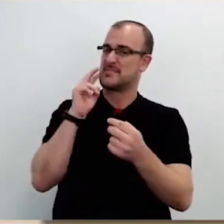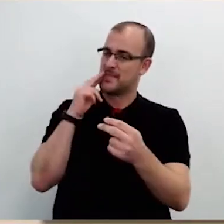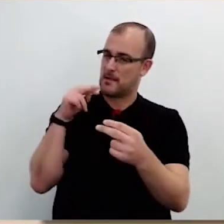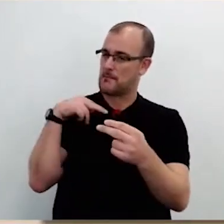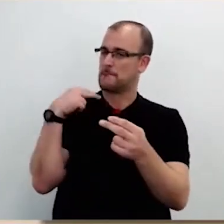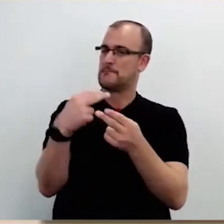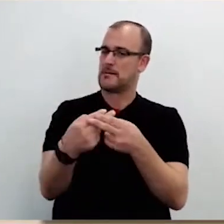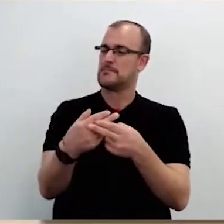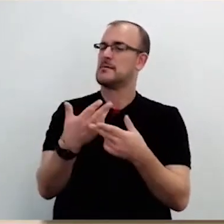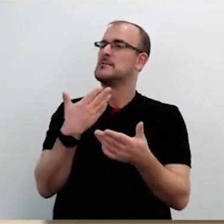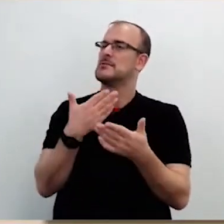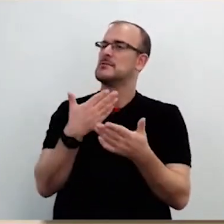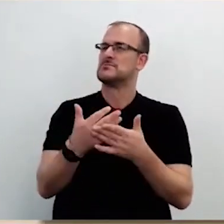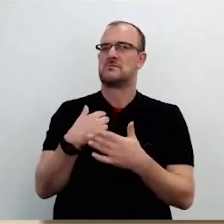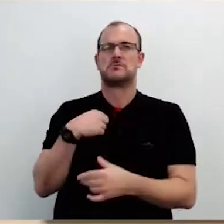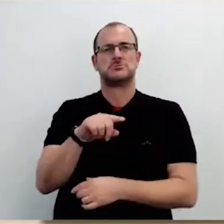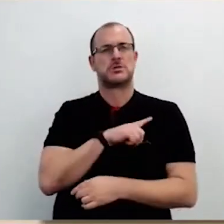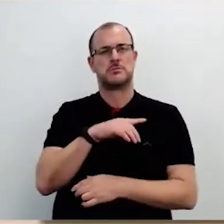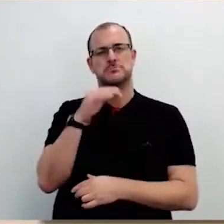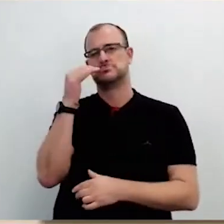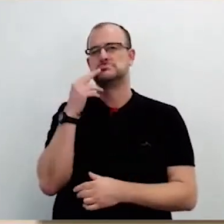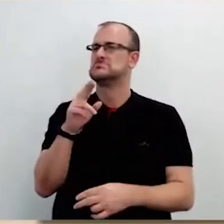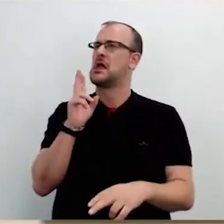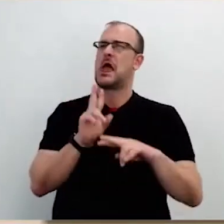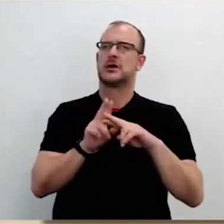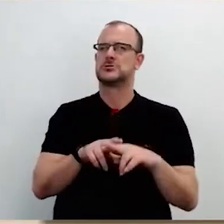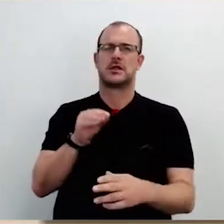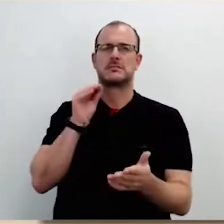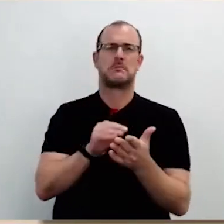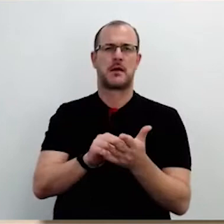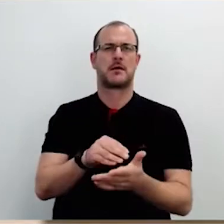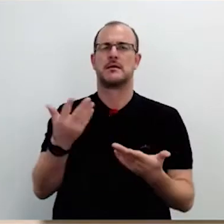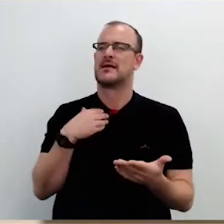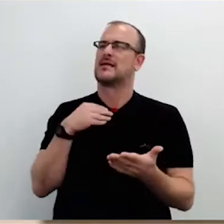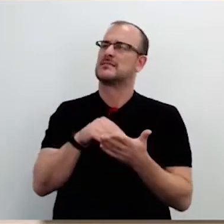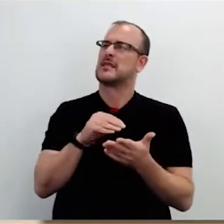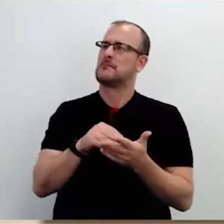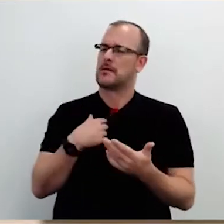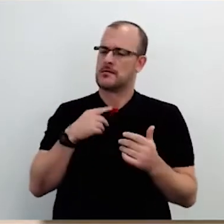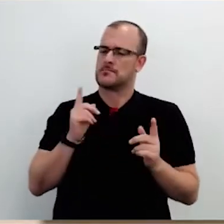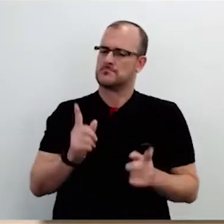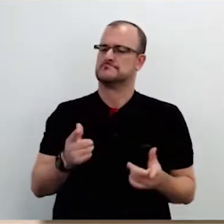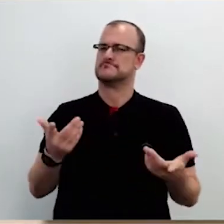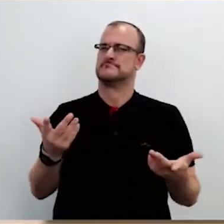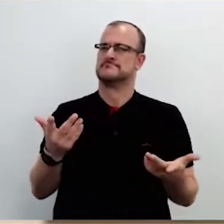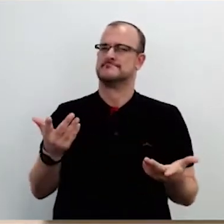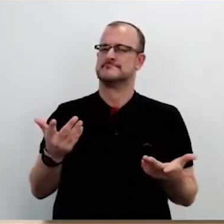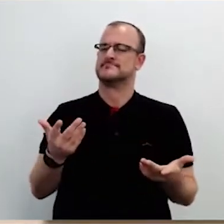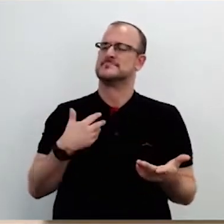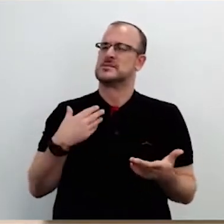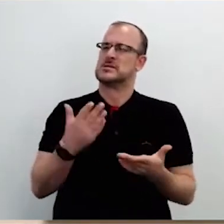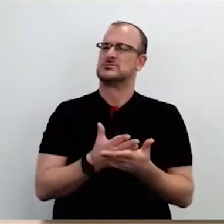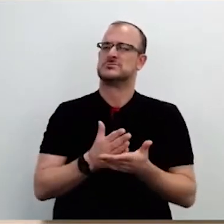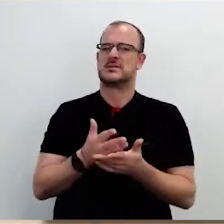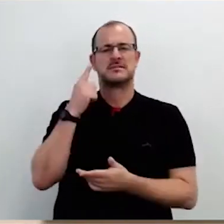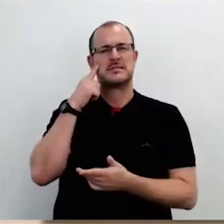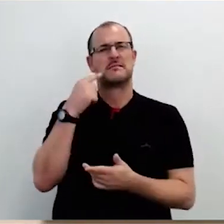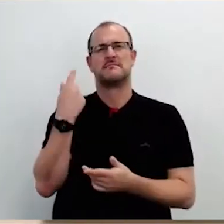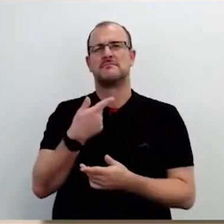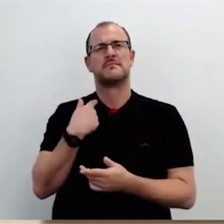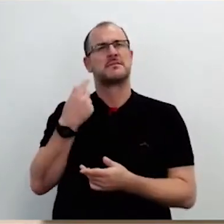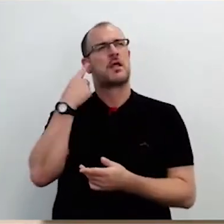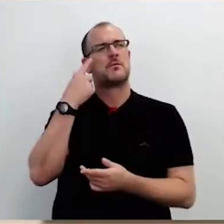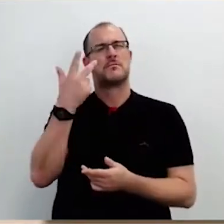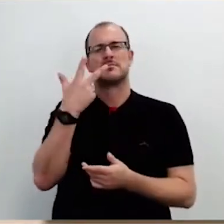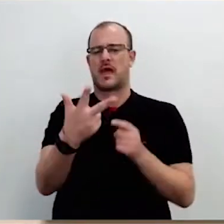wir uns einfach mal für #dabei im Sinne von dabei sein entschieden. Und wir glauben, es gibt eigentlich drei Punkte, die